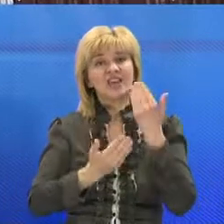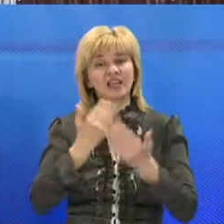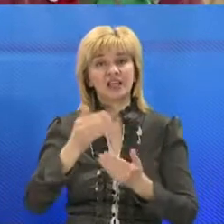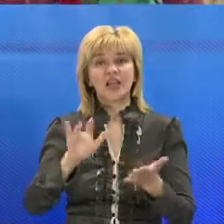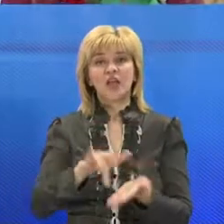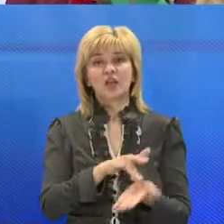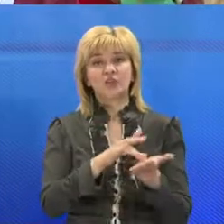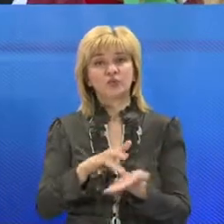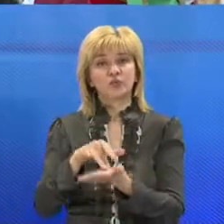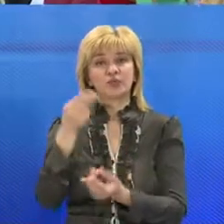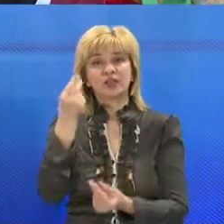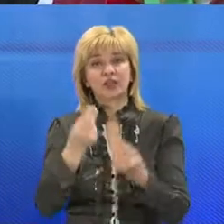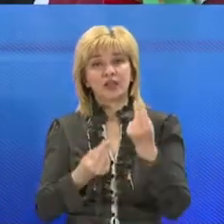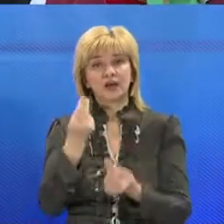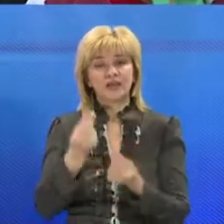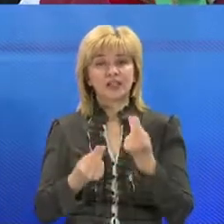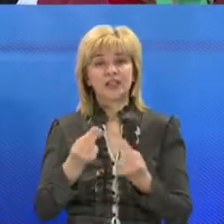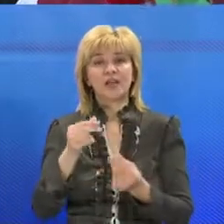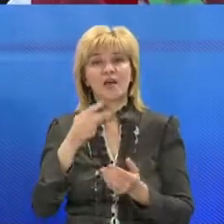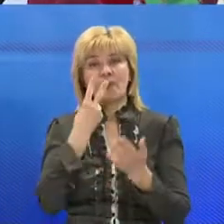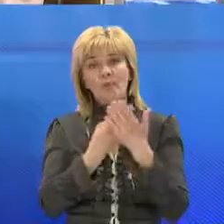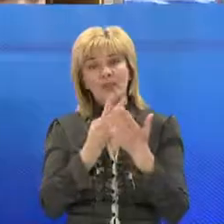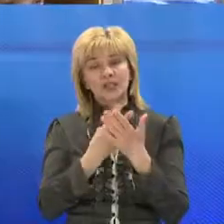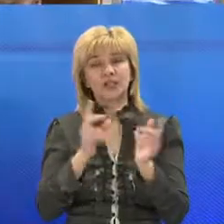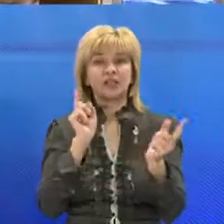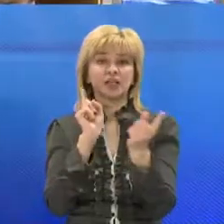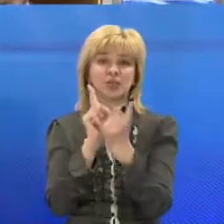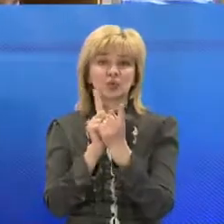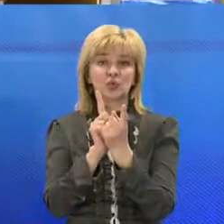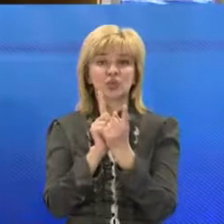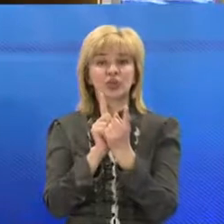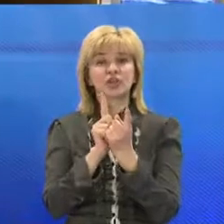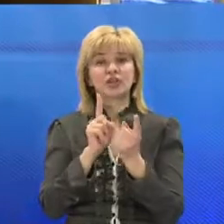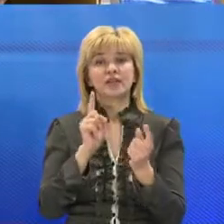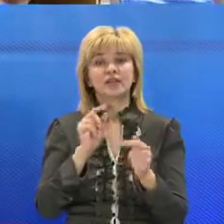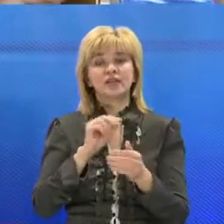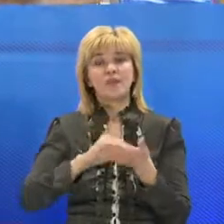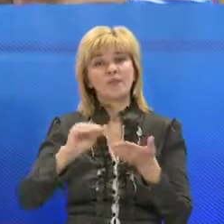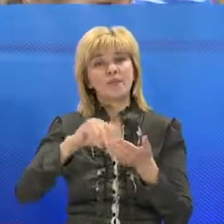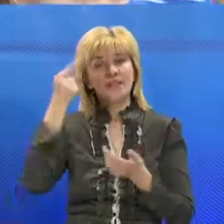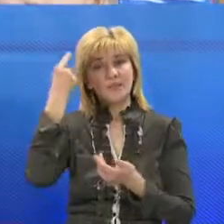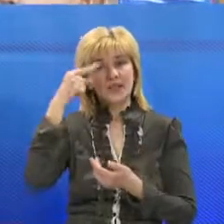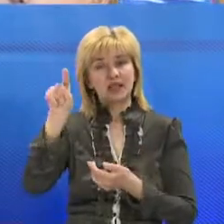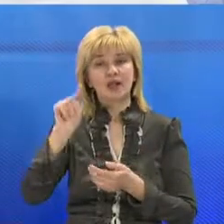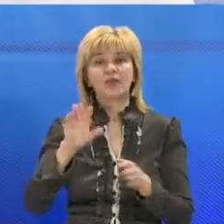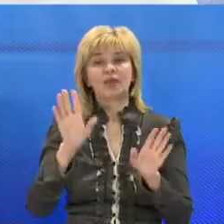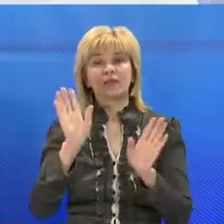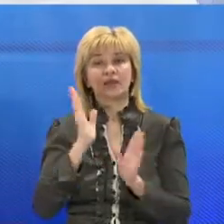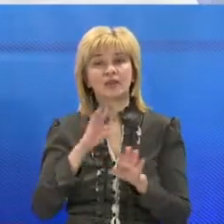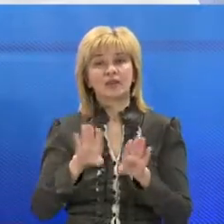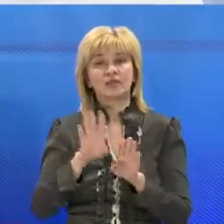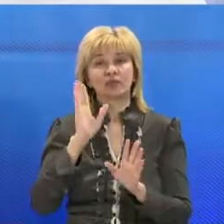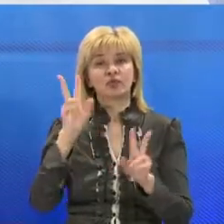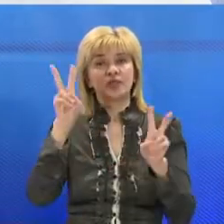экскурсии и квесты, презентации и сустрэши с письменниками. И безумоўно праз усе акции пройдет тема гістарычнай памяти.